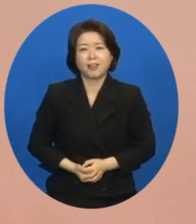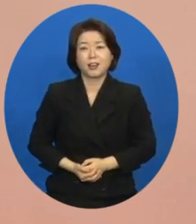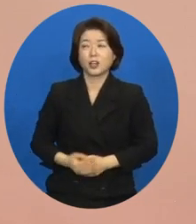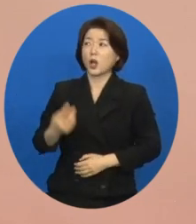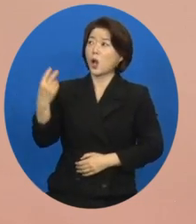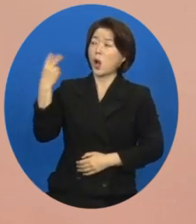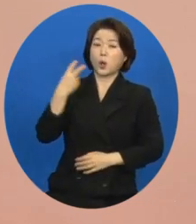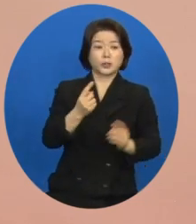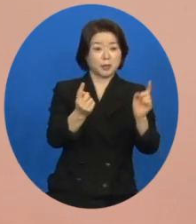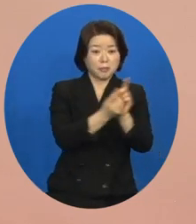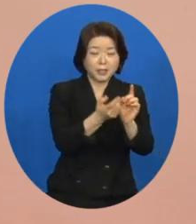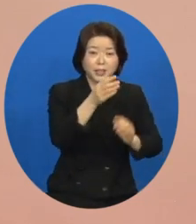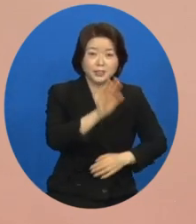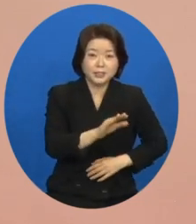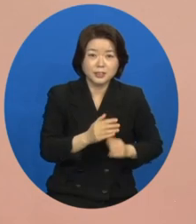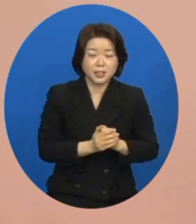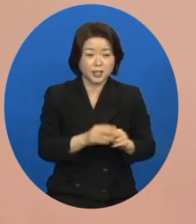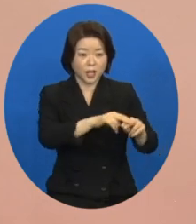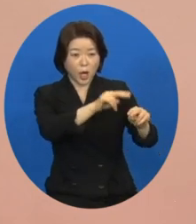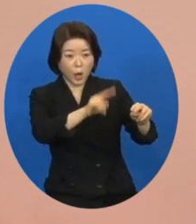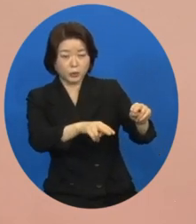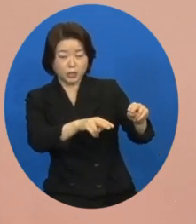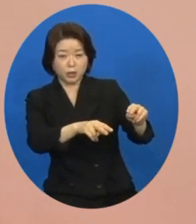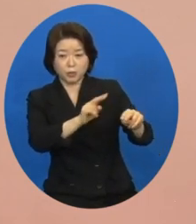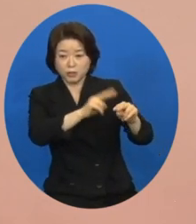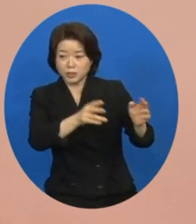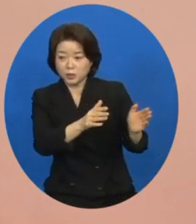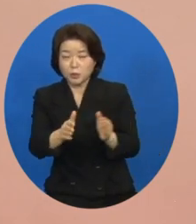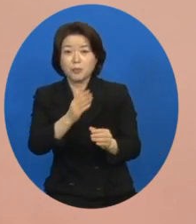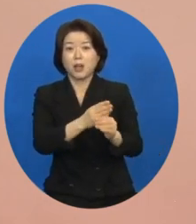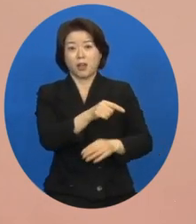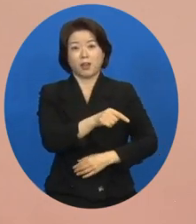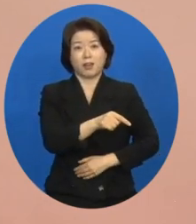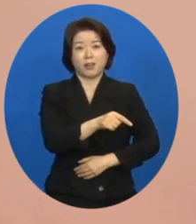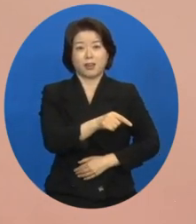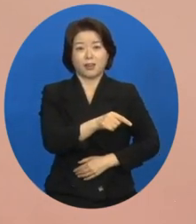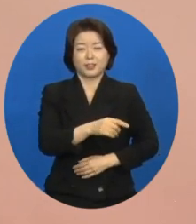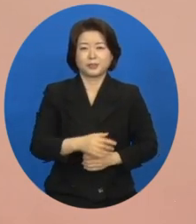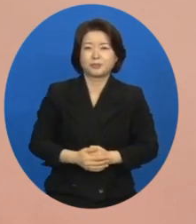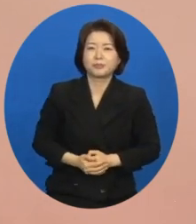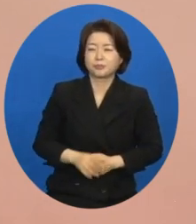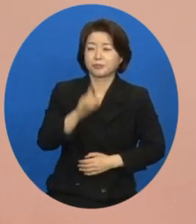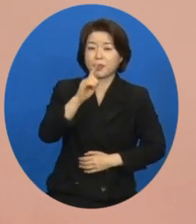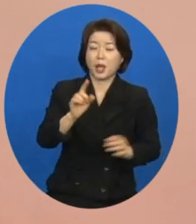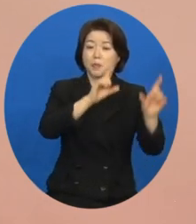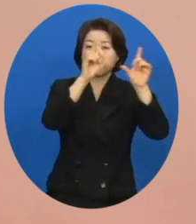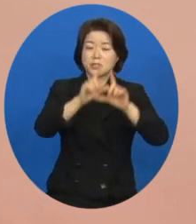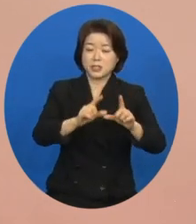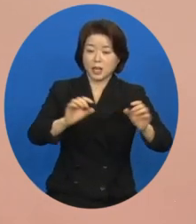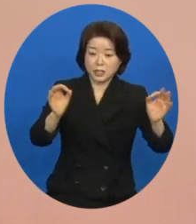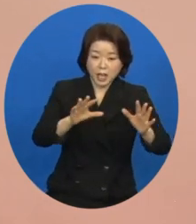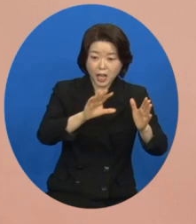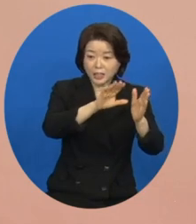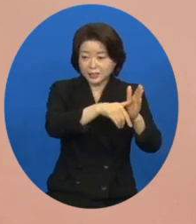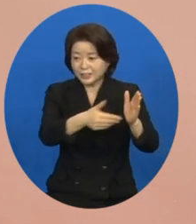엊그저께 만난 것 같은데 은퇴하고 은퇴 준비합니다. 한 번 사는 세월 빨리